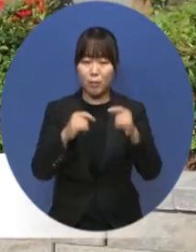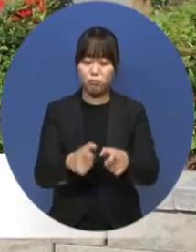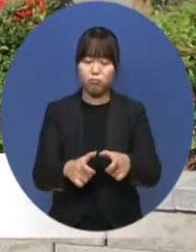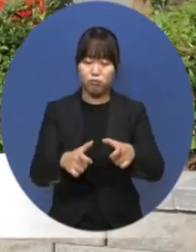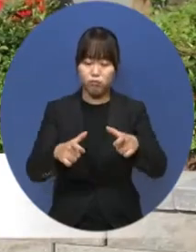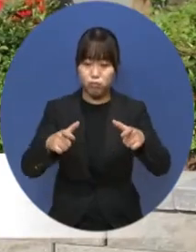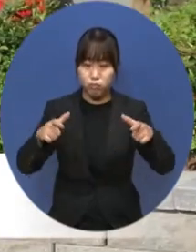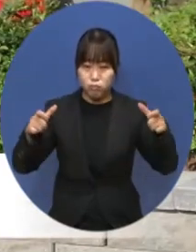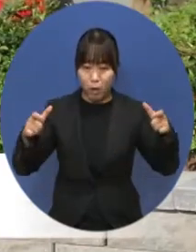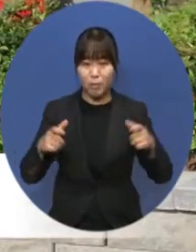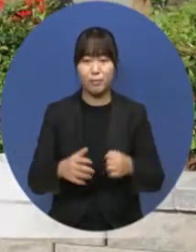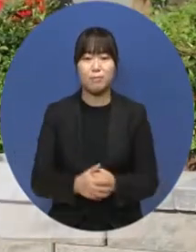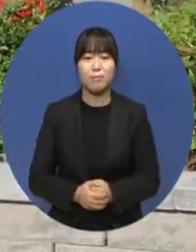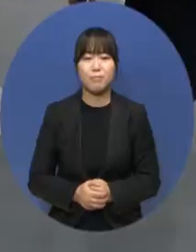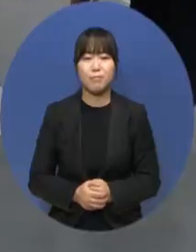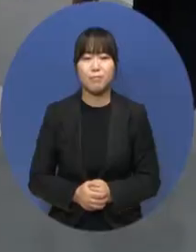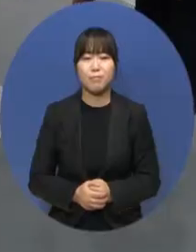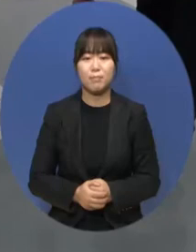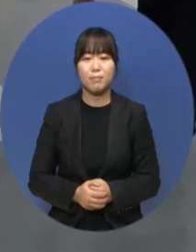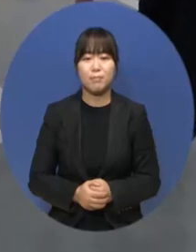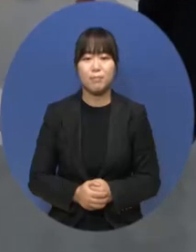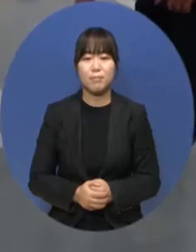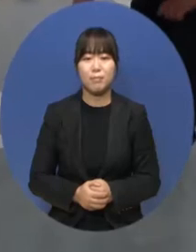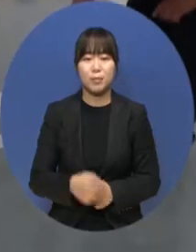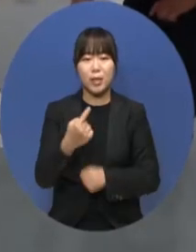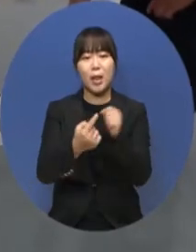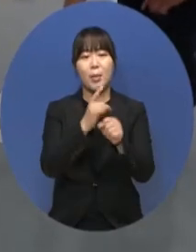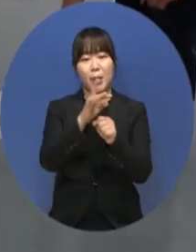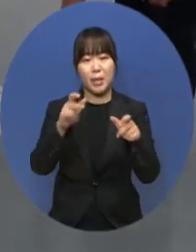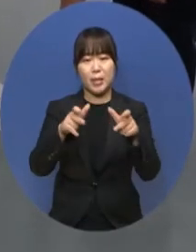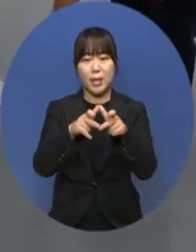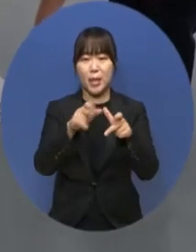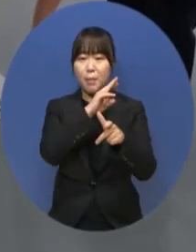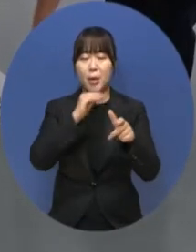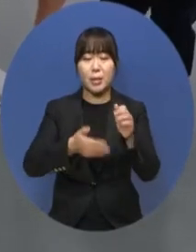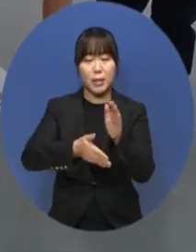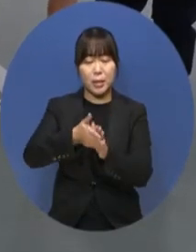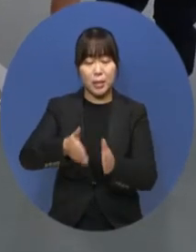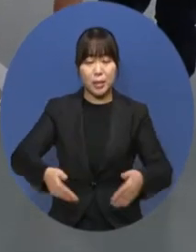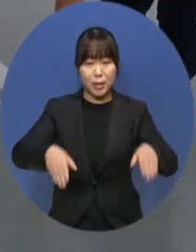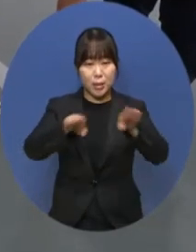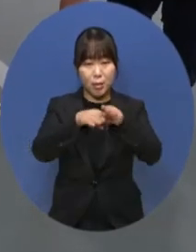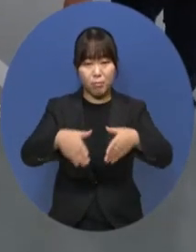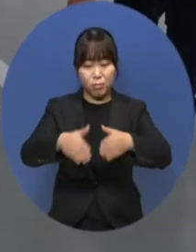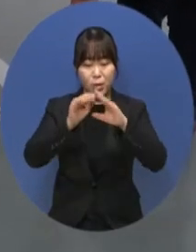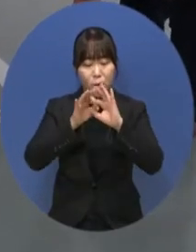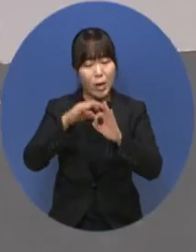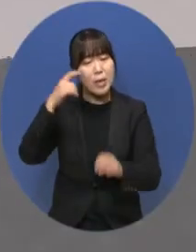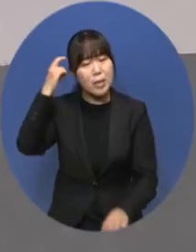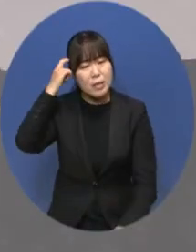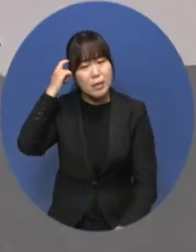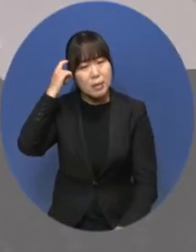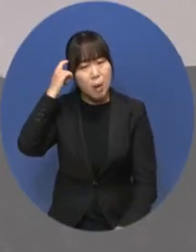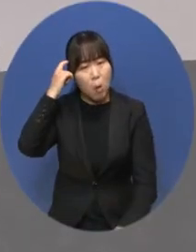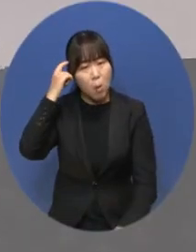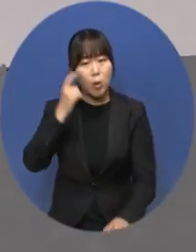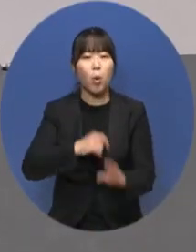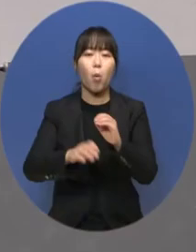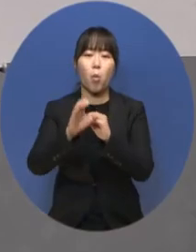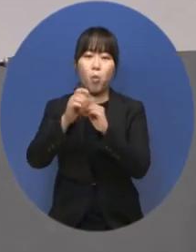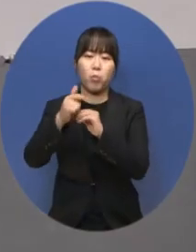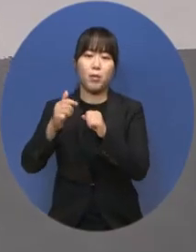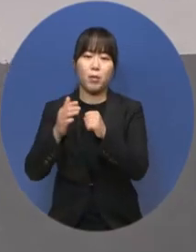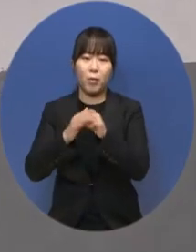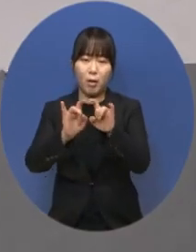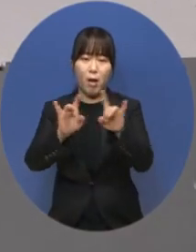증가되는 추세로 사로됩니다. 해마다 장애인 편의시설 설치에 대한 인식이 높아지면서